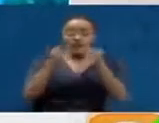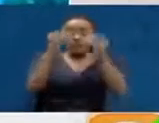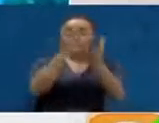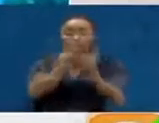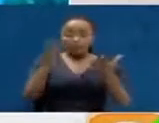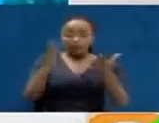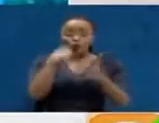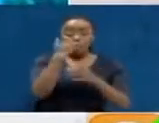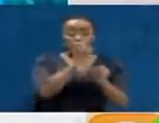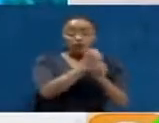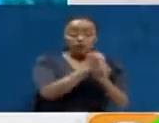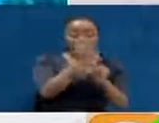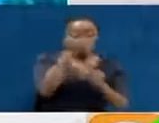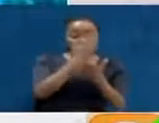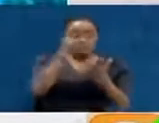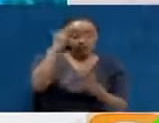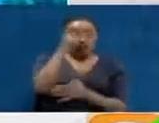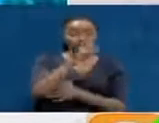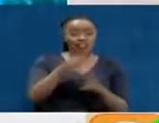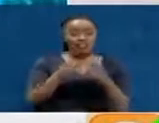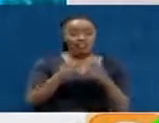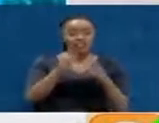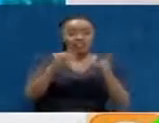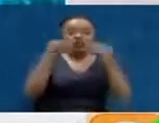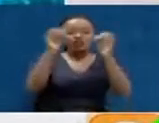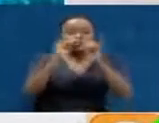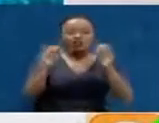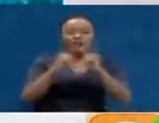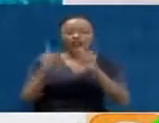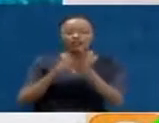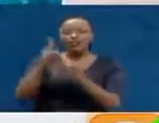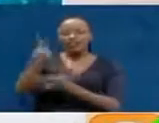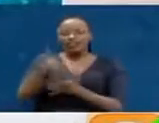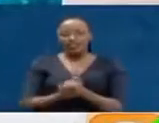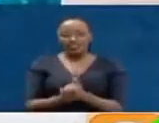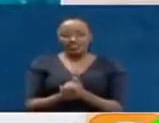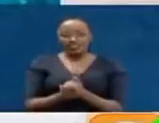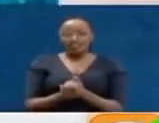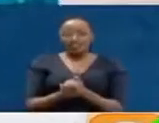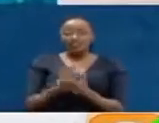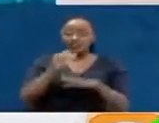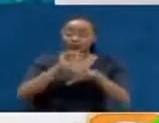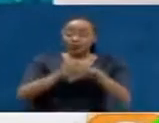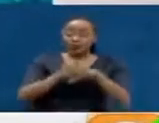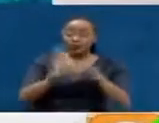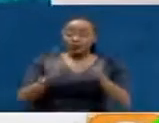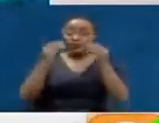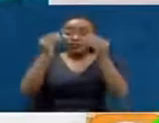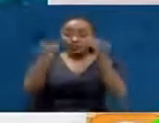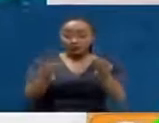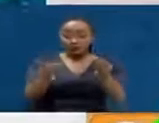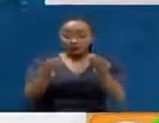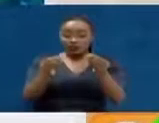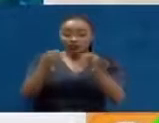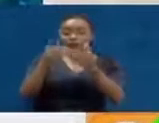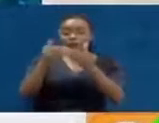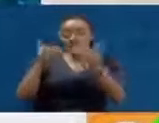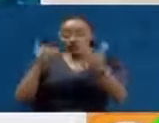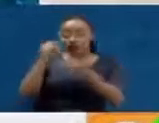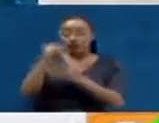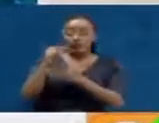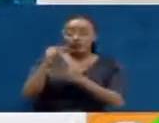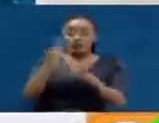kitu aliyekufanyia kitu, inakuwa haujampa lakini unamlipa. Kwa hiyo ni vyema utoe kabla